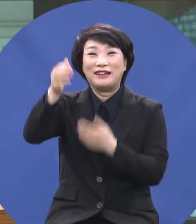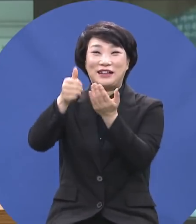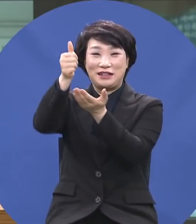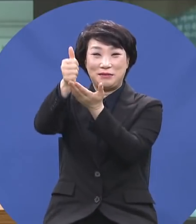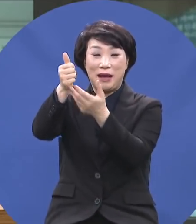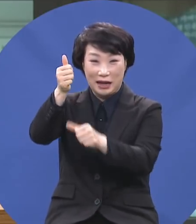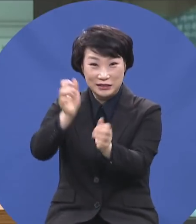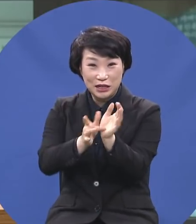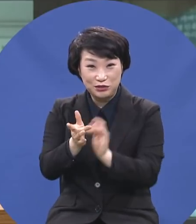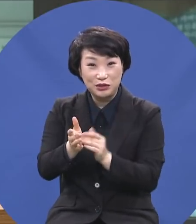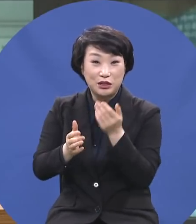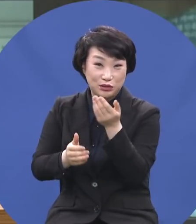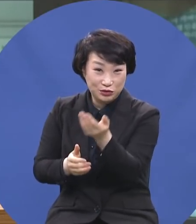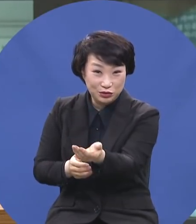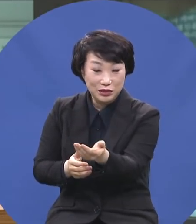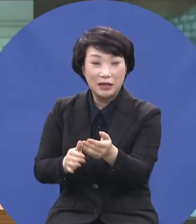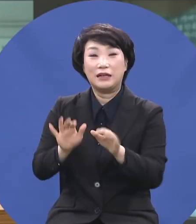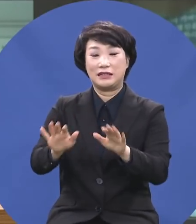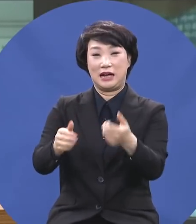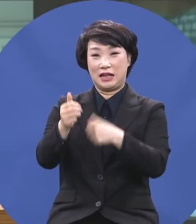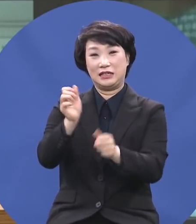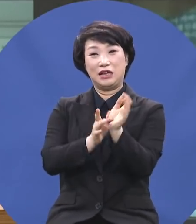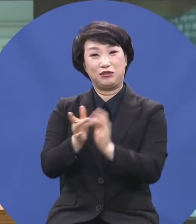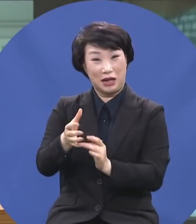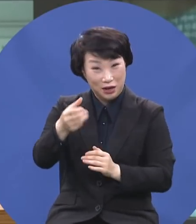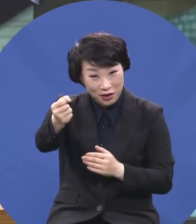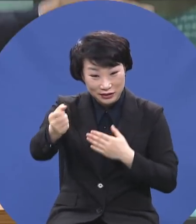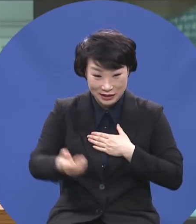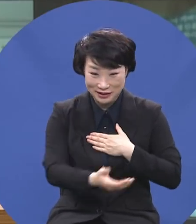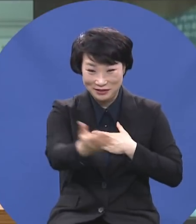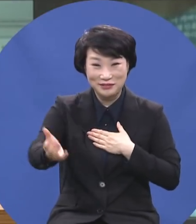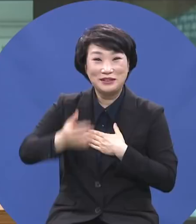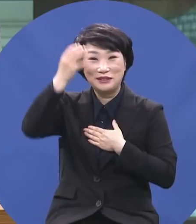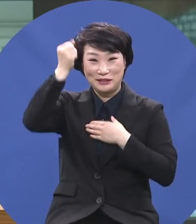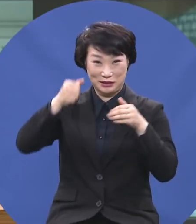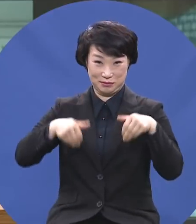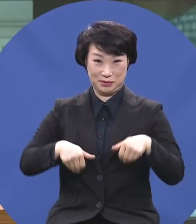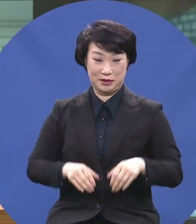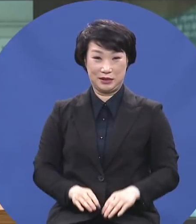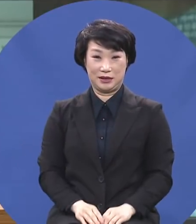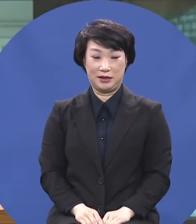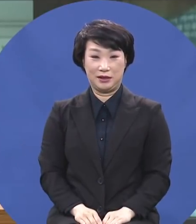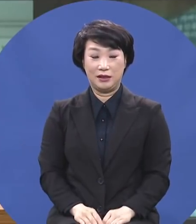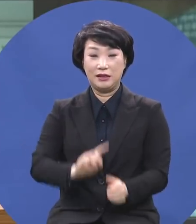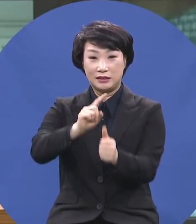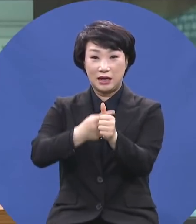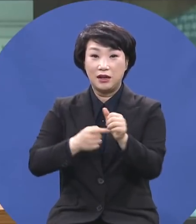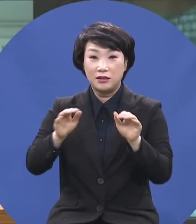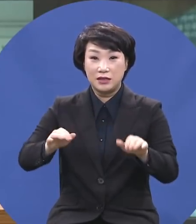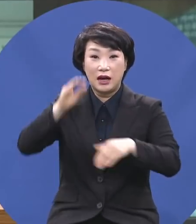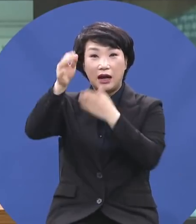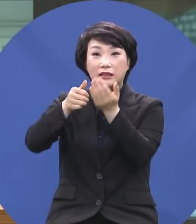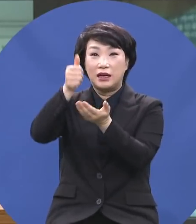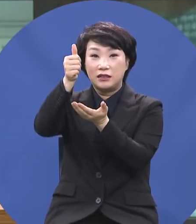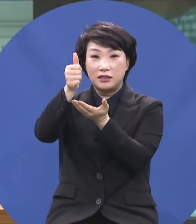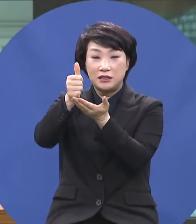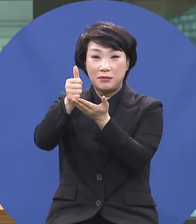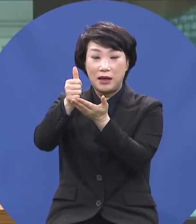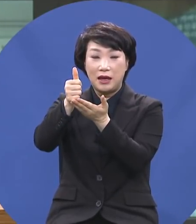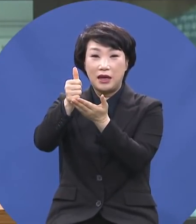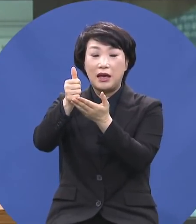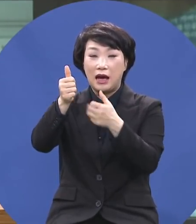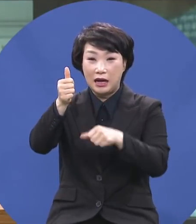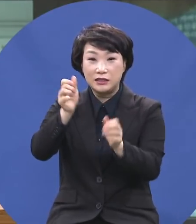하나님이 아들에게 준 아들의 것임을 알아야 합니다. 그러므로 하나님께서